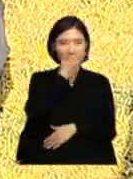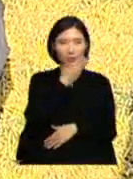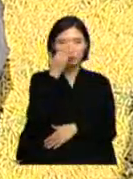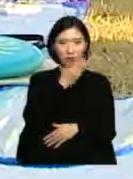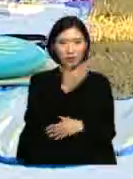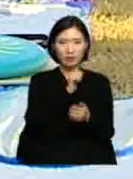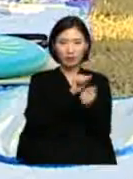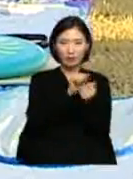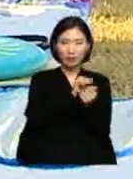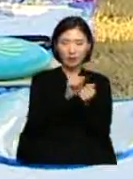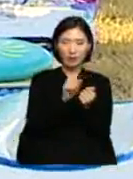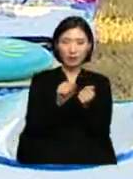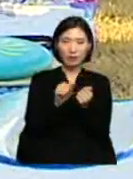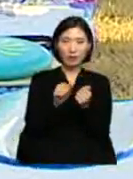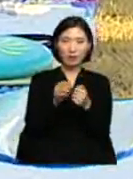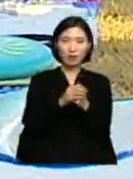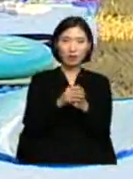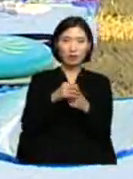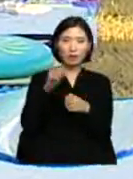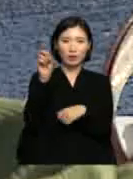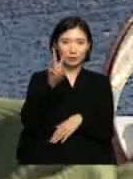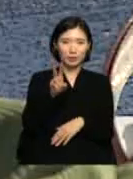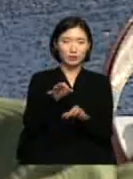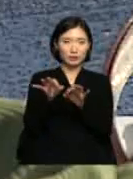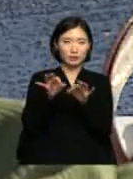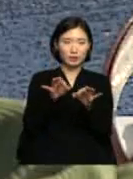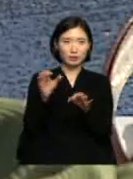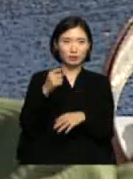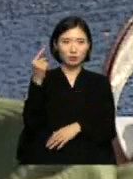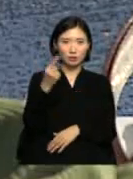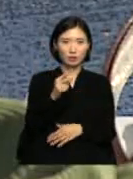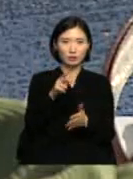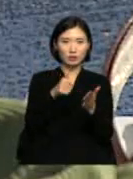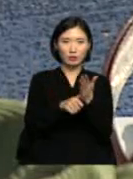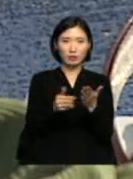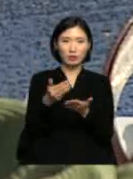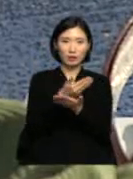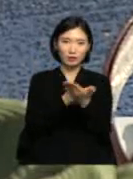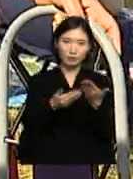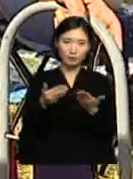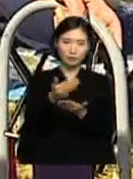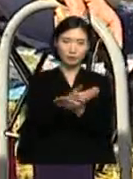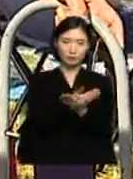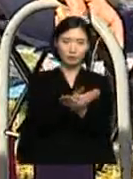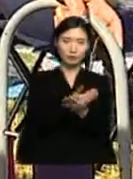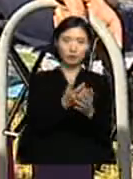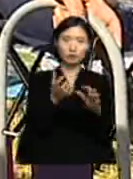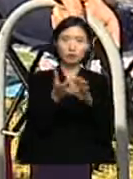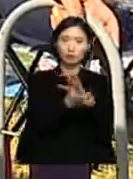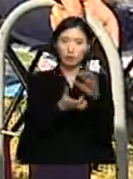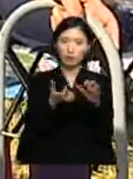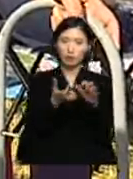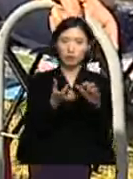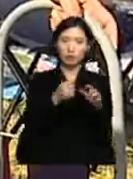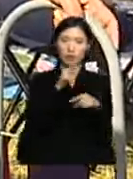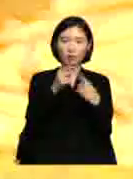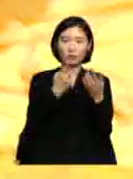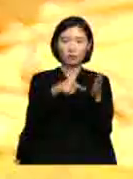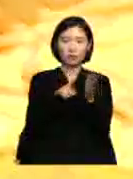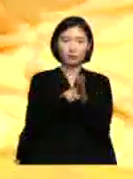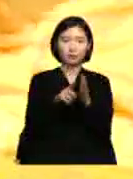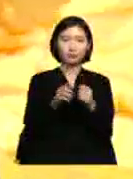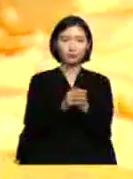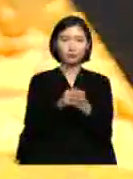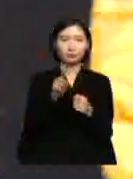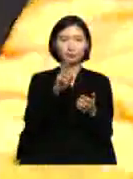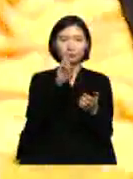세탁하고 닦아 벼룩시장에 들고 나온 겁니다. 자원 나눔과 순환을 실천하기 위한 자리입니다. 일단 저희는